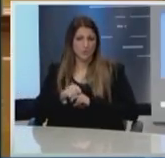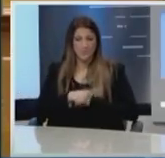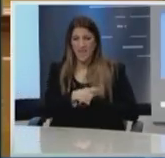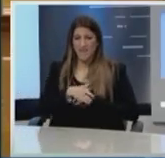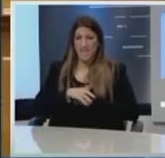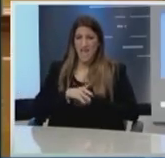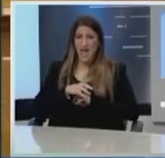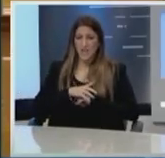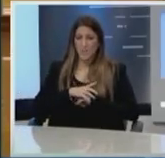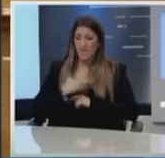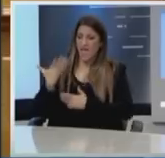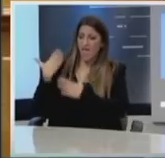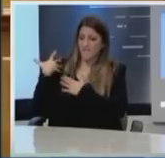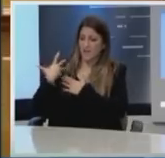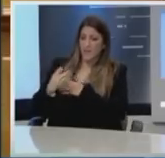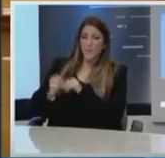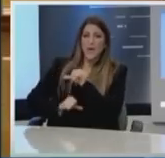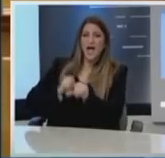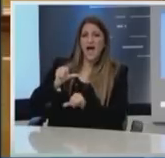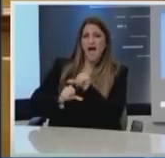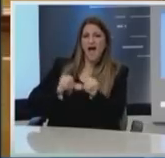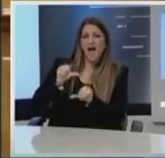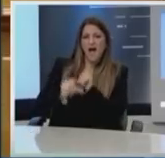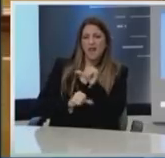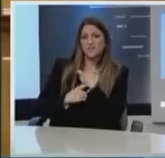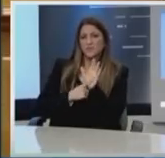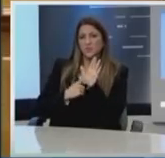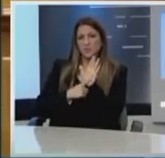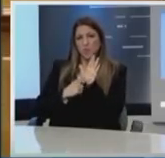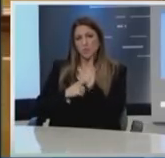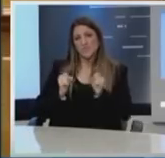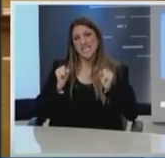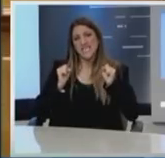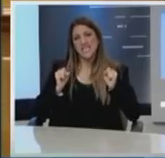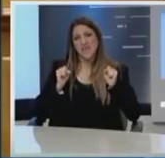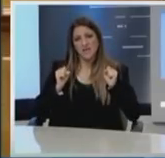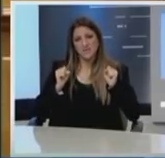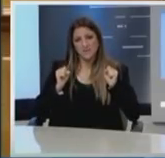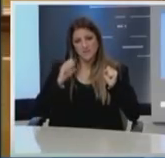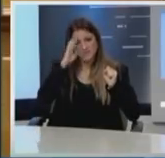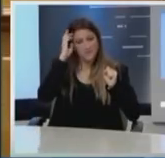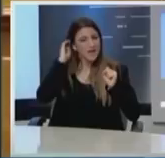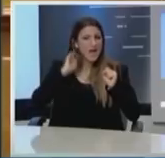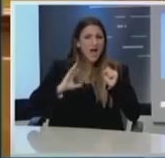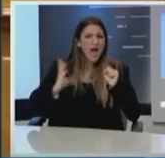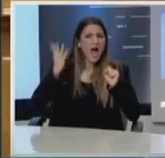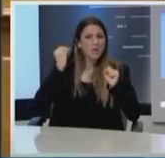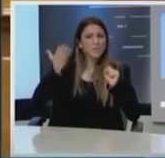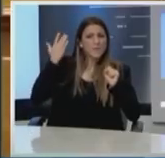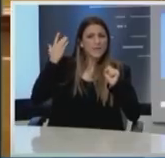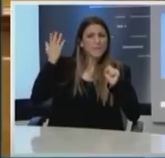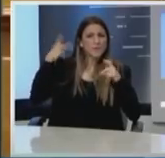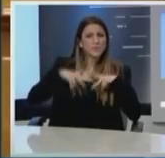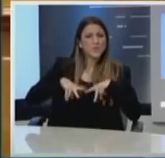ευθύνονται για τις αλλαγές που γίναν στους νόμους της υγείας. Άκουσα τον κύριο Λοβέρδο να απειλεί.